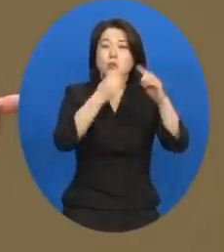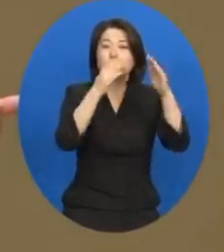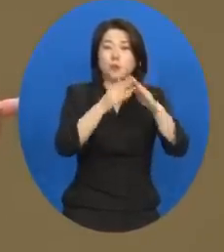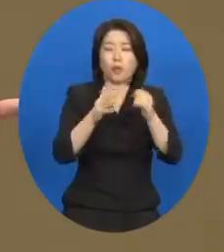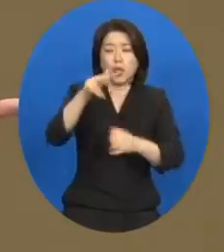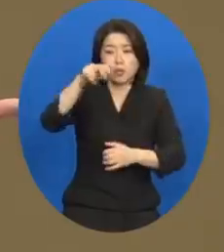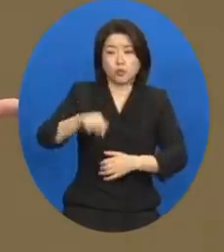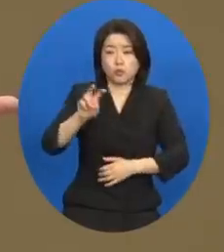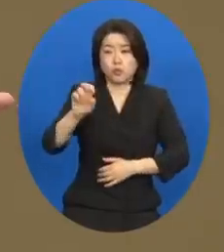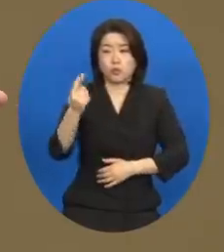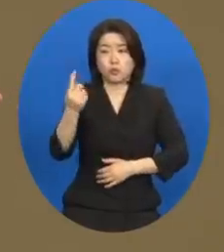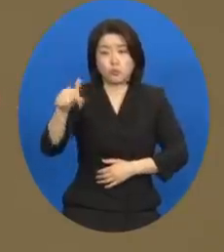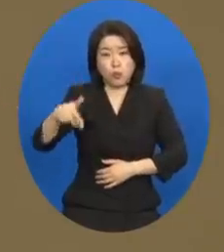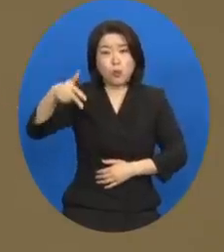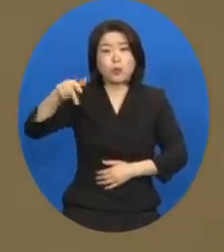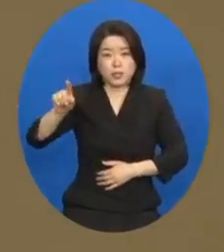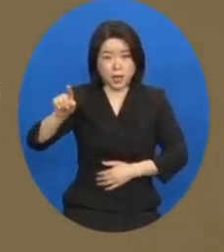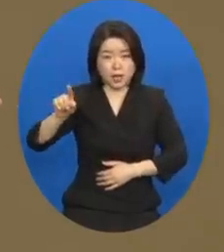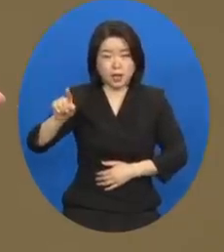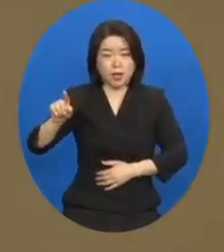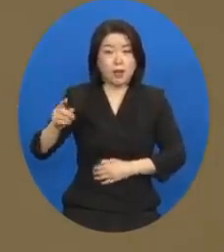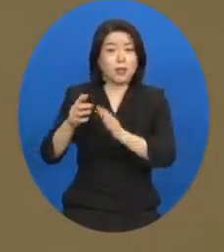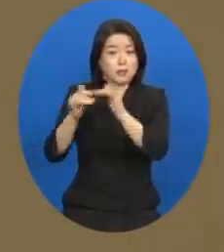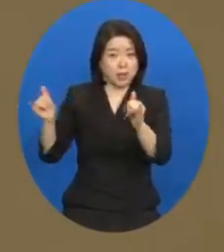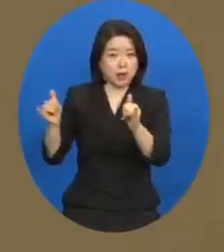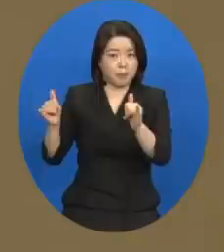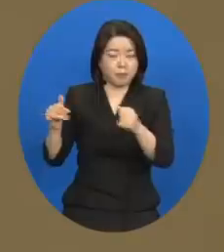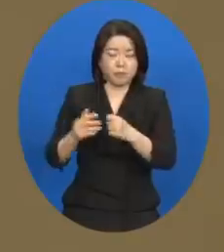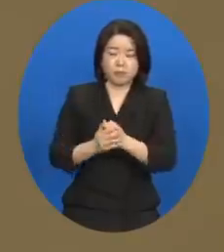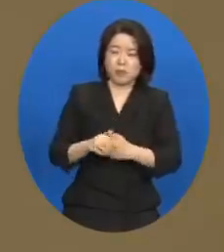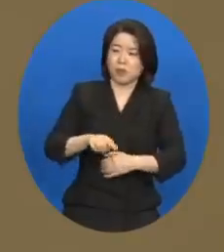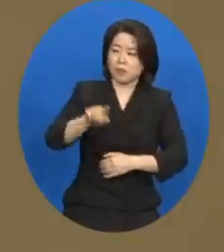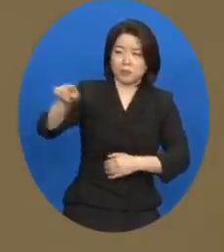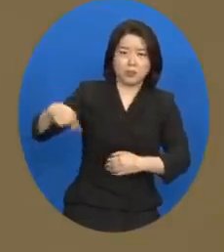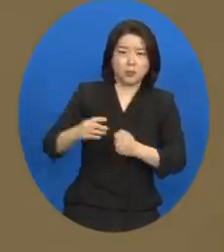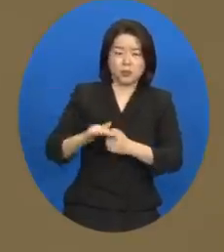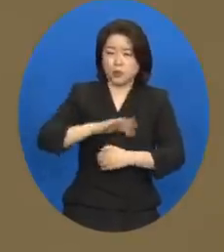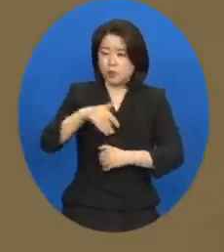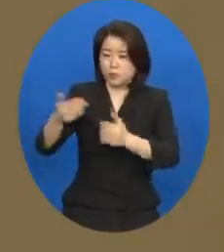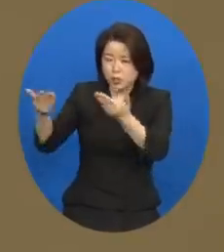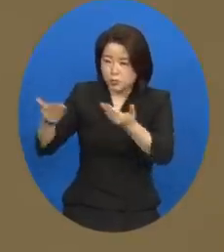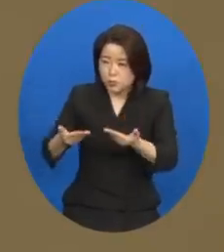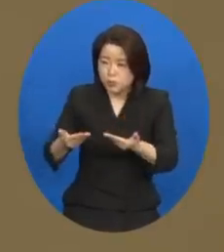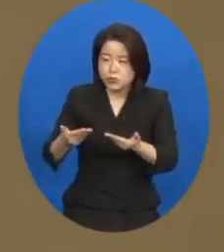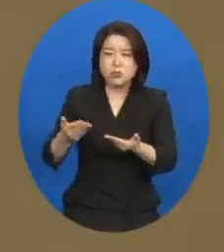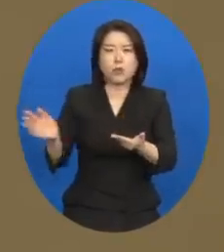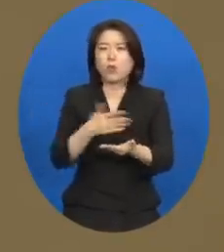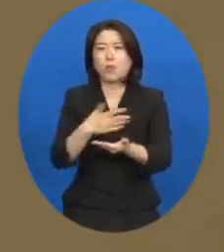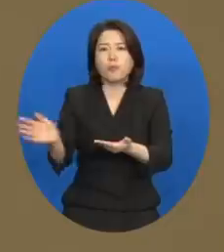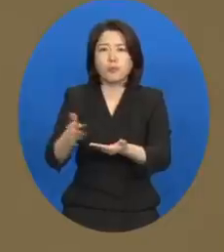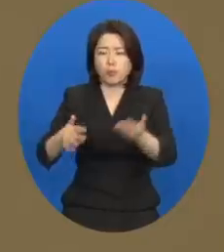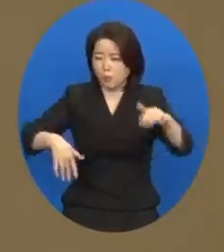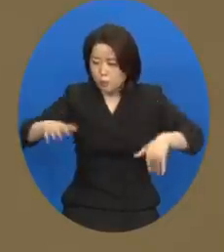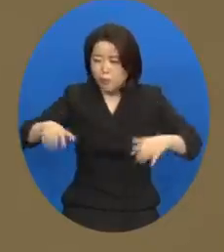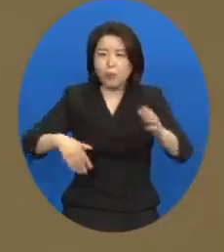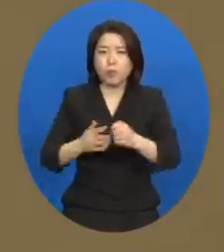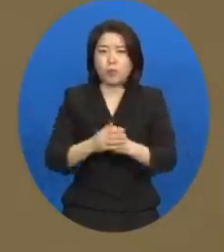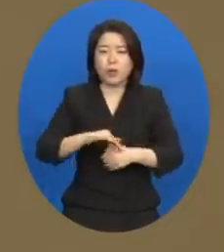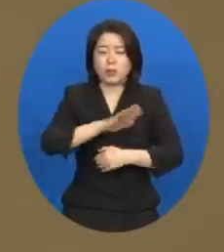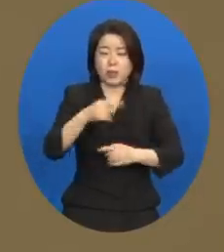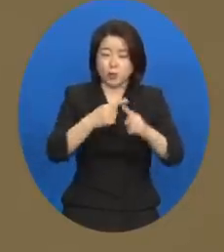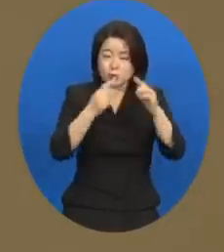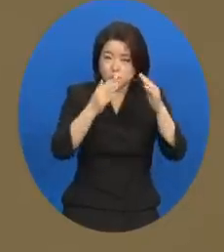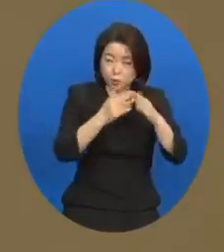주목자들입니다. 사실 그분들은 뭘 우리에게 해줄 수 있는 게 있어요. 다 우리